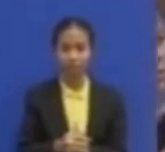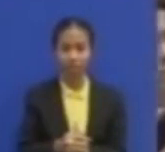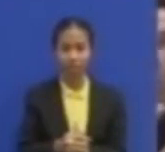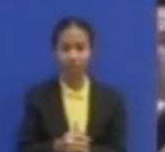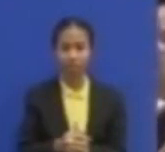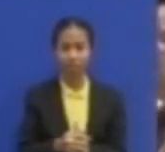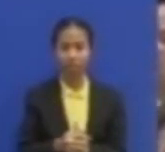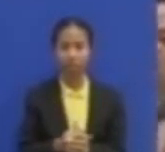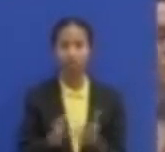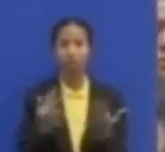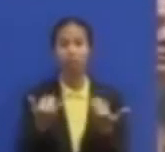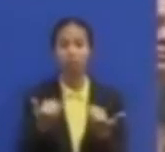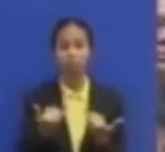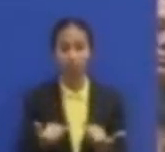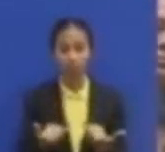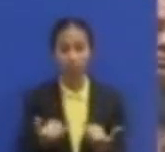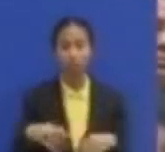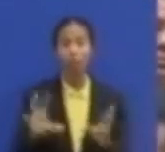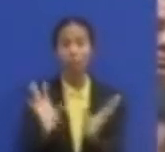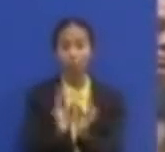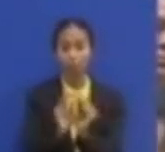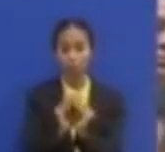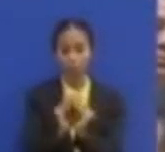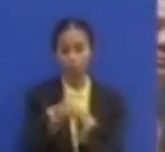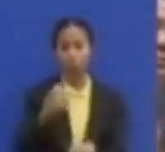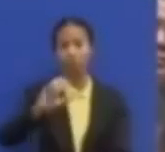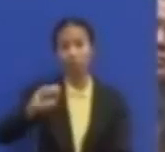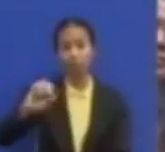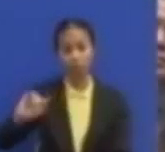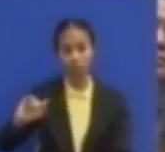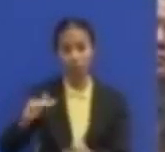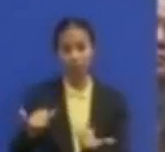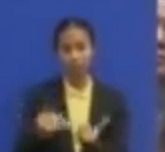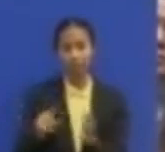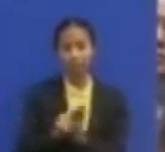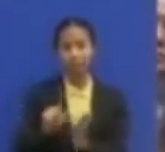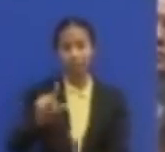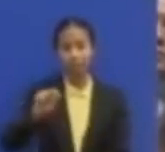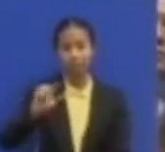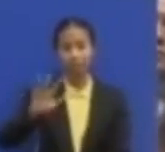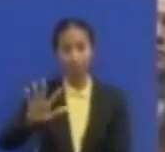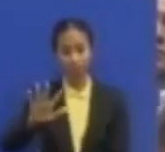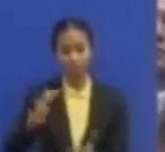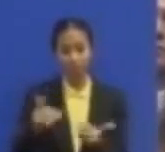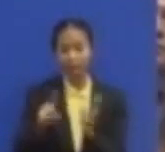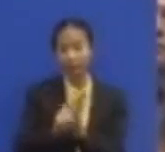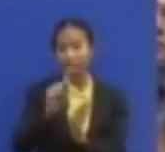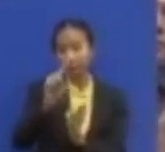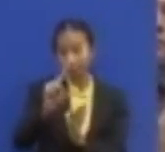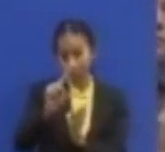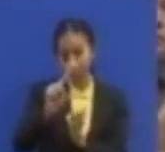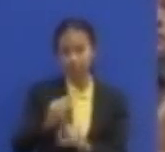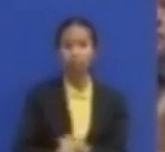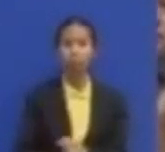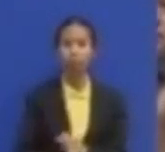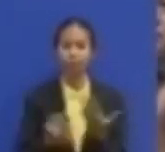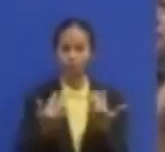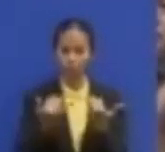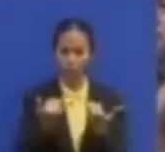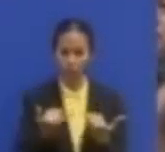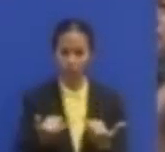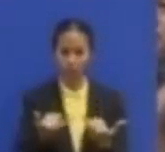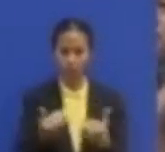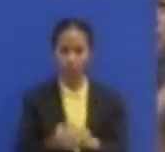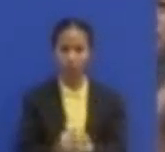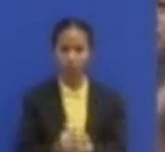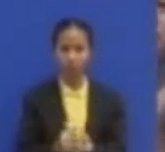ำหรับวันนี้กับการประชุมสภาผู้แทนราษฎรชุดที่25ปีที่1ครั้งที่1ที่ถือว่าวันนี้จะไล่เลีย